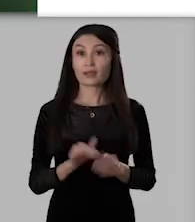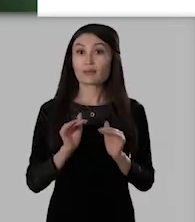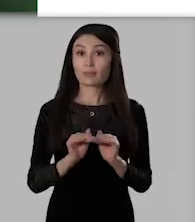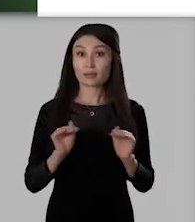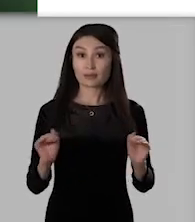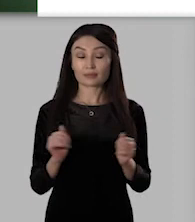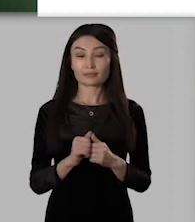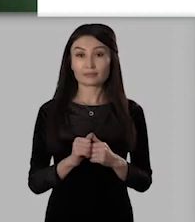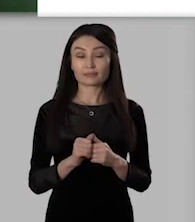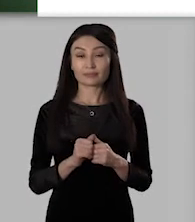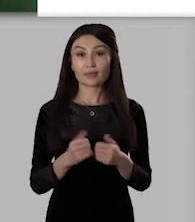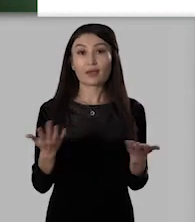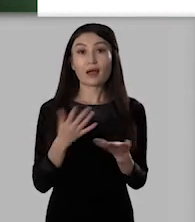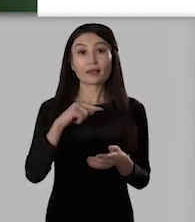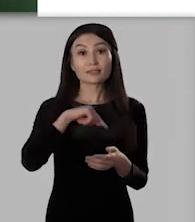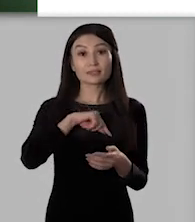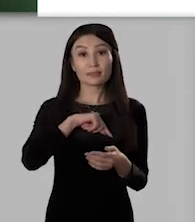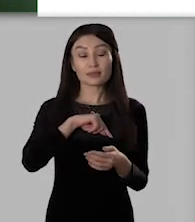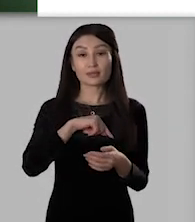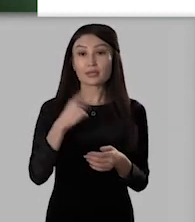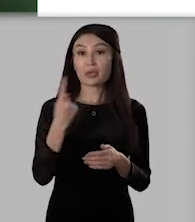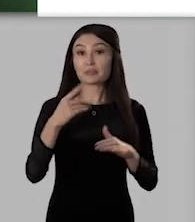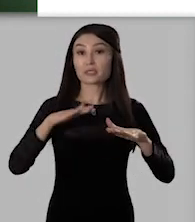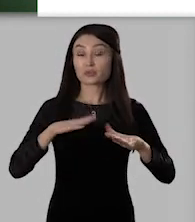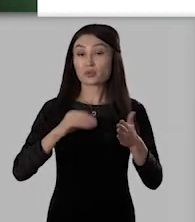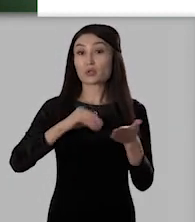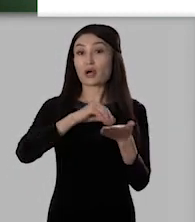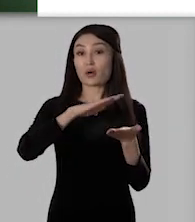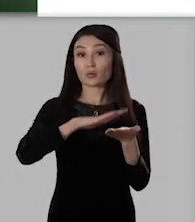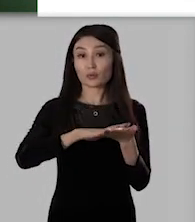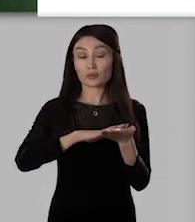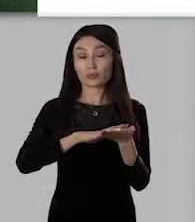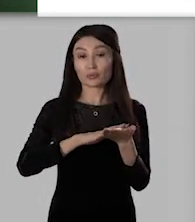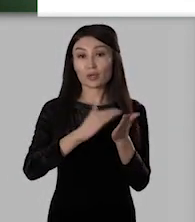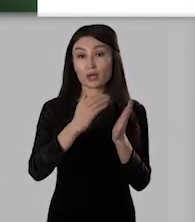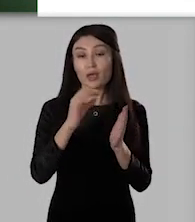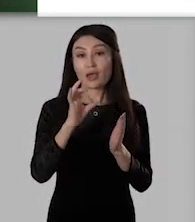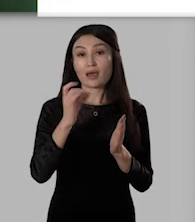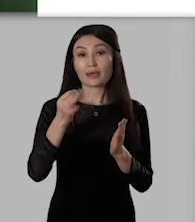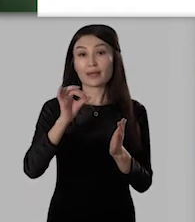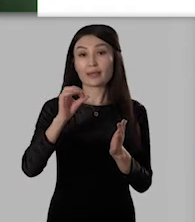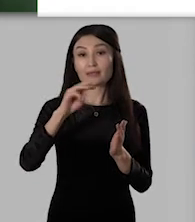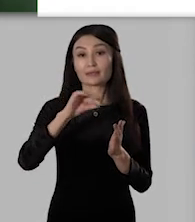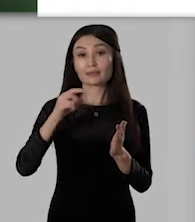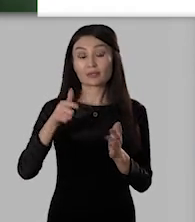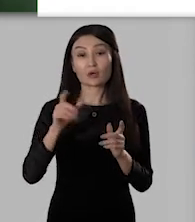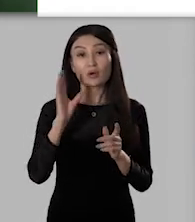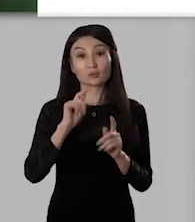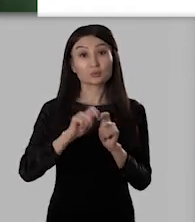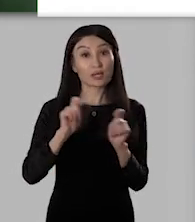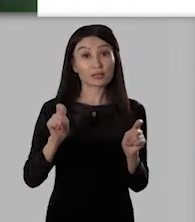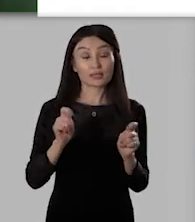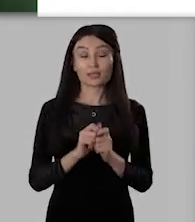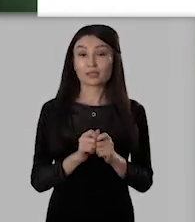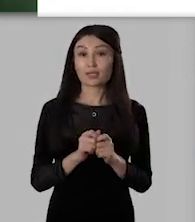Балдар, кайсы сапаттарды биринчи орунга коюп, рейтинг түзө алдыңар экен?